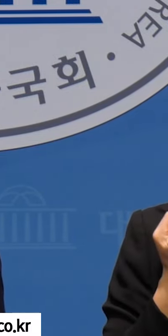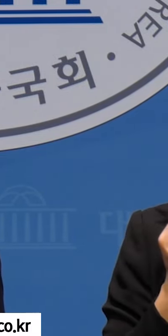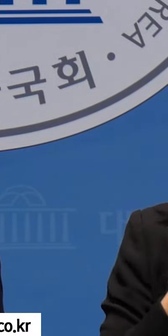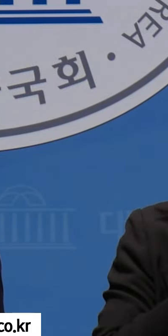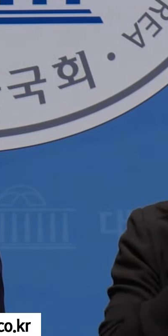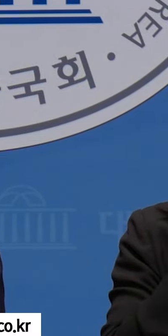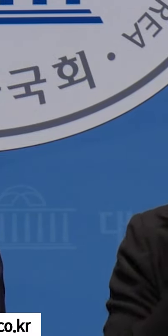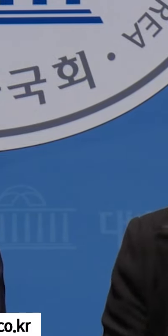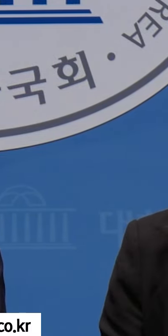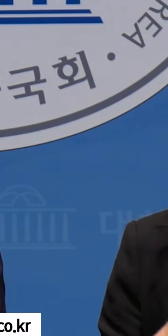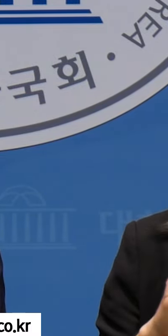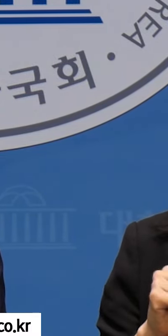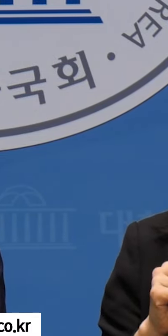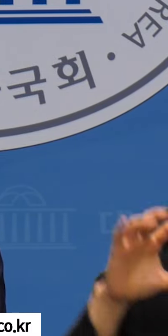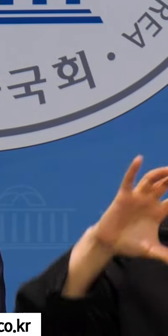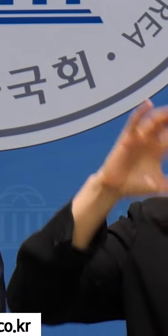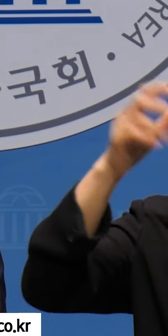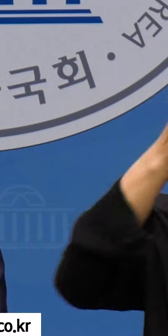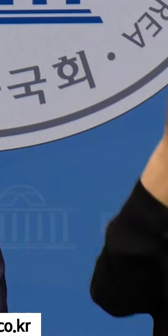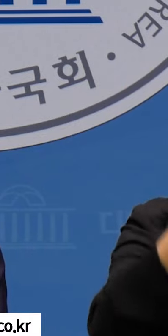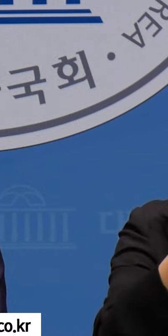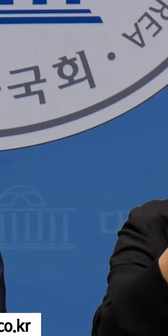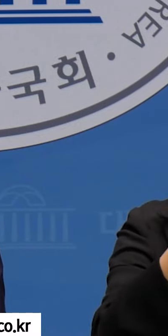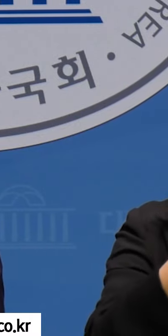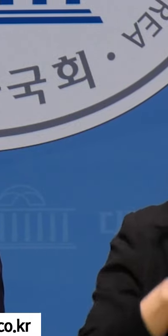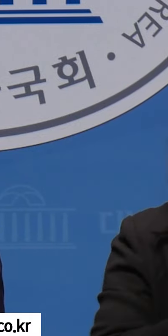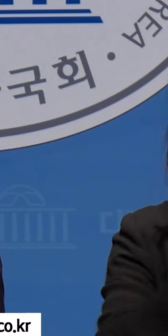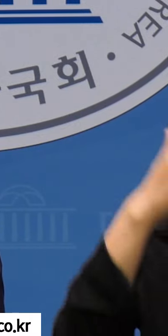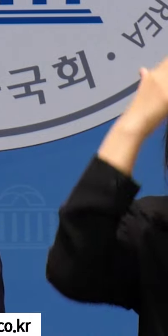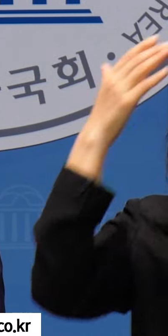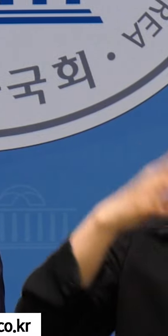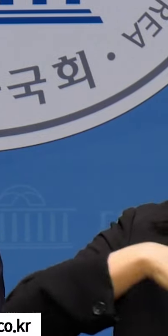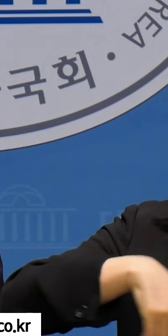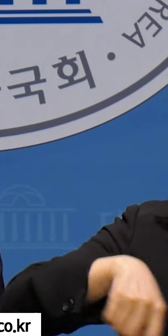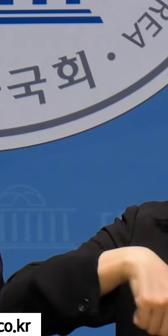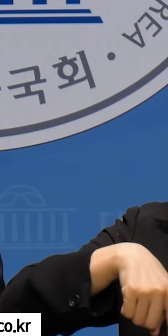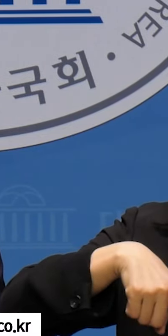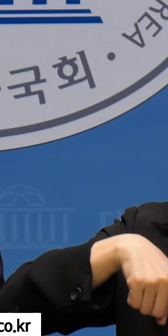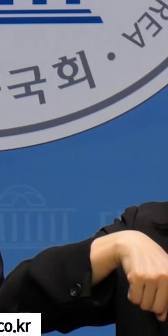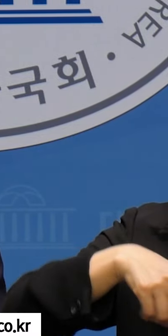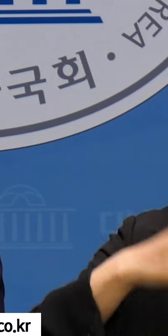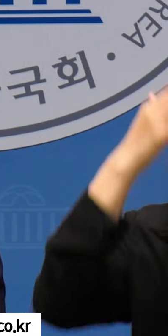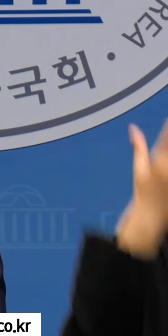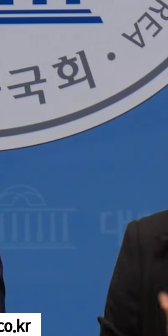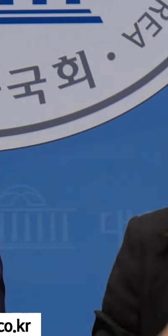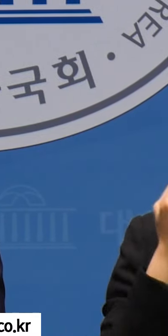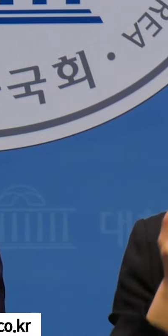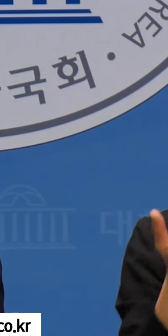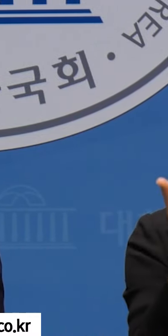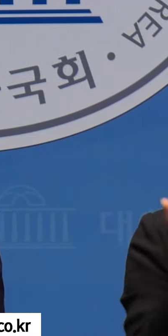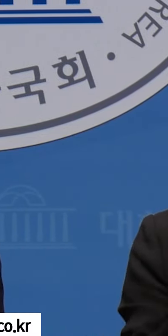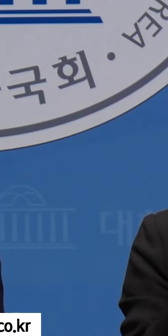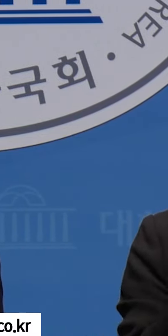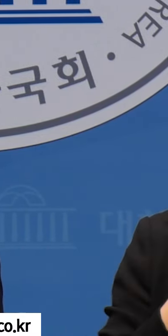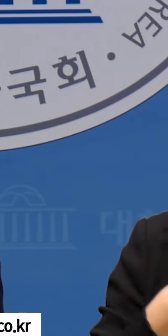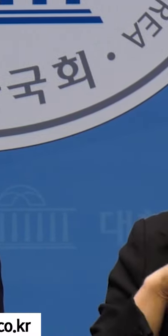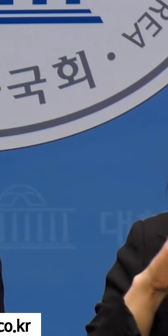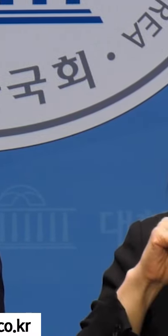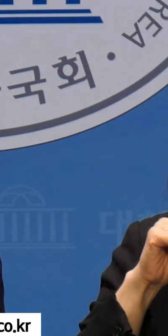영토입니다. 국제법적으로나 실효적으로 대한민국이 지배하는 명백한 우리의